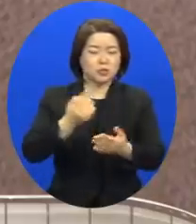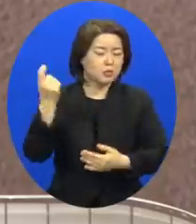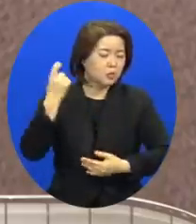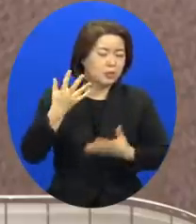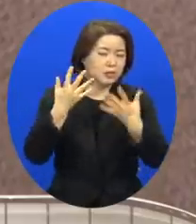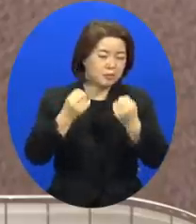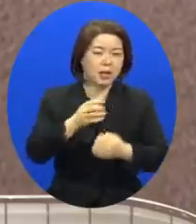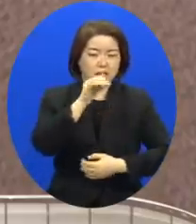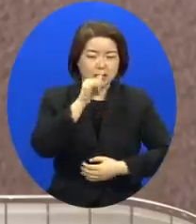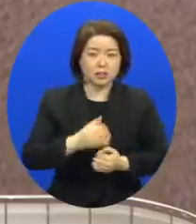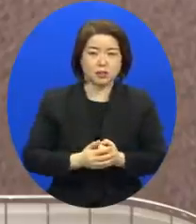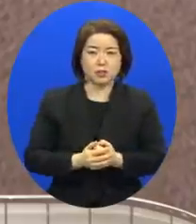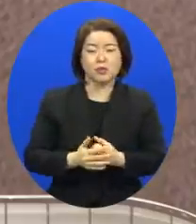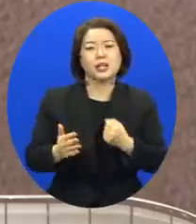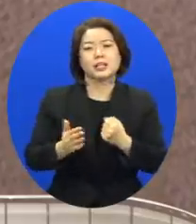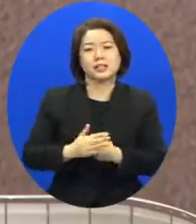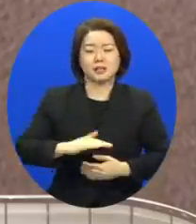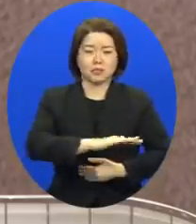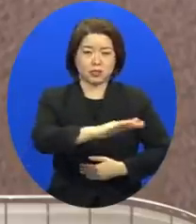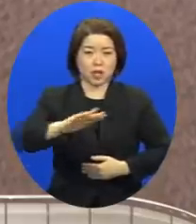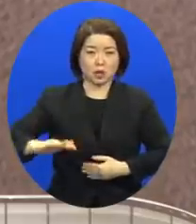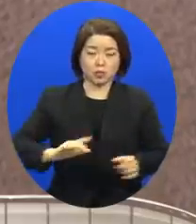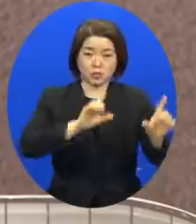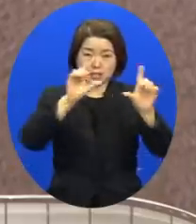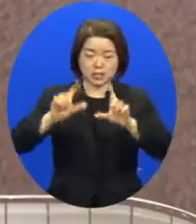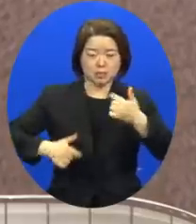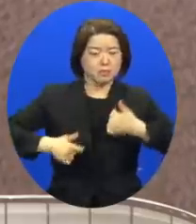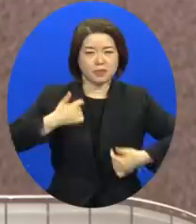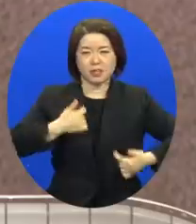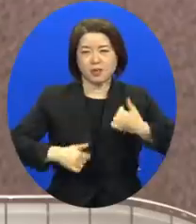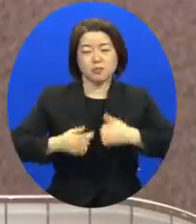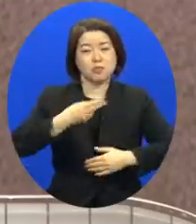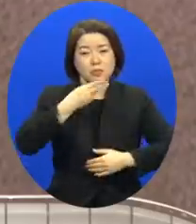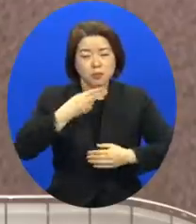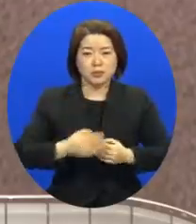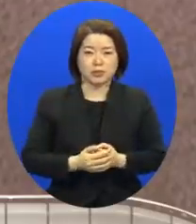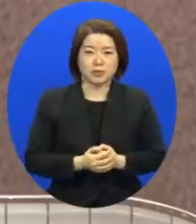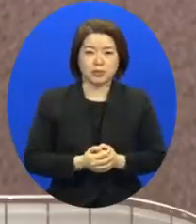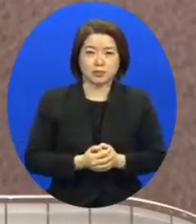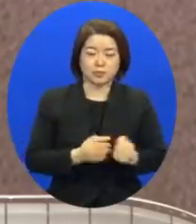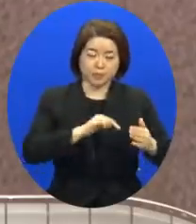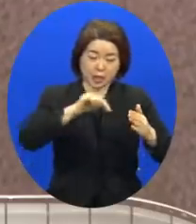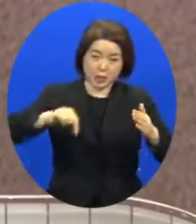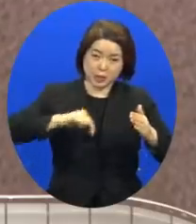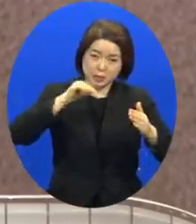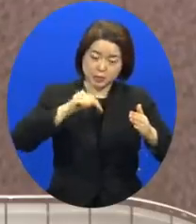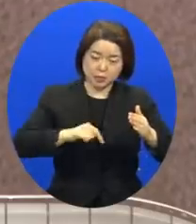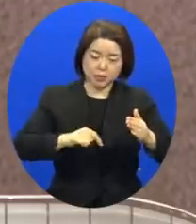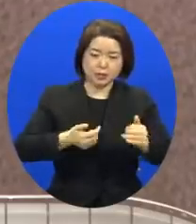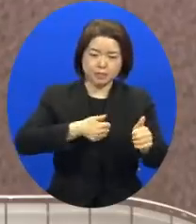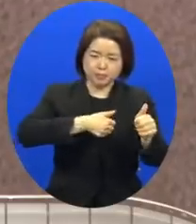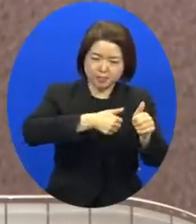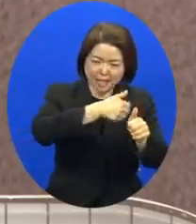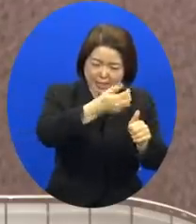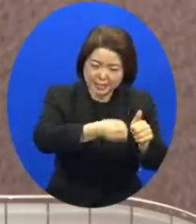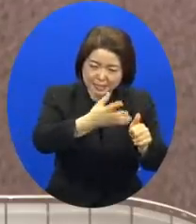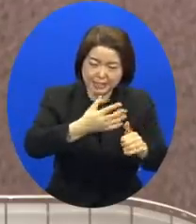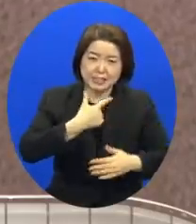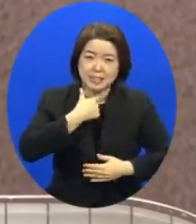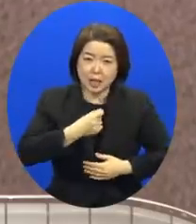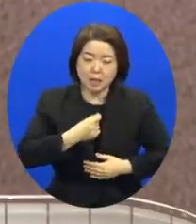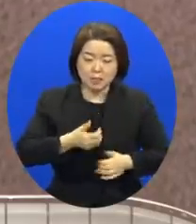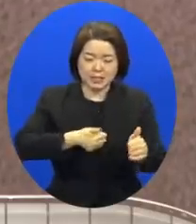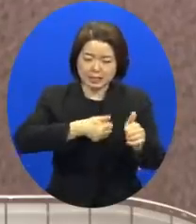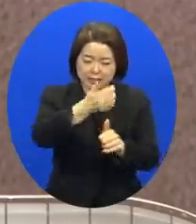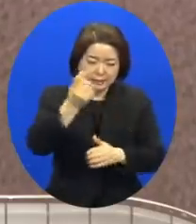그러니 우리의 삶에 기쁨이 없는 거죠 여러분 우리 속에 승리의 갈망 승리의 소식을